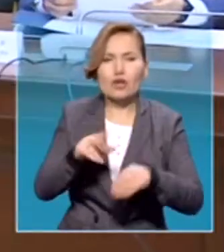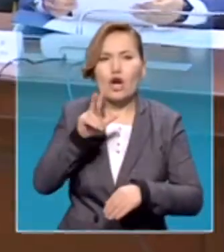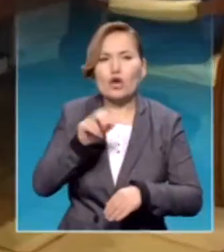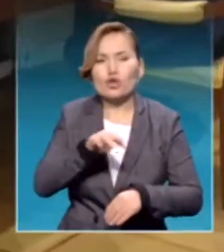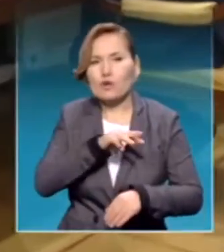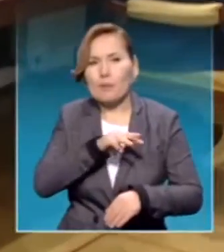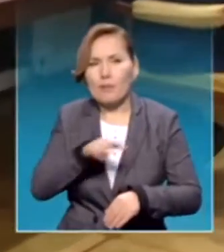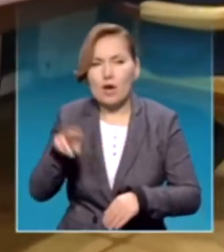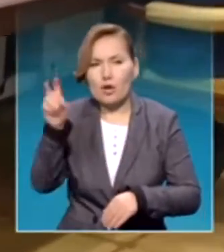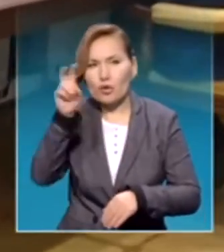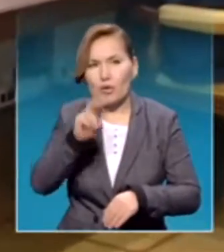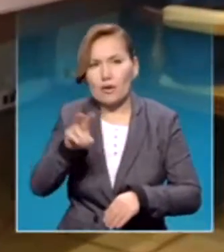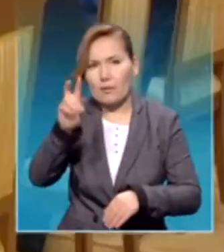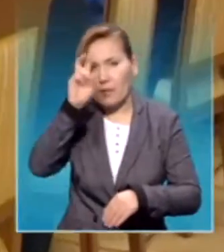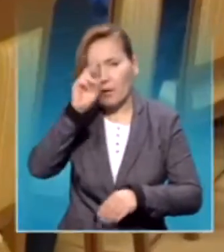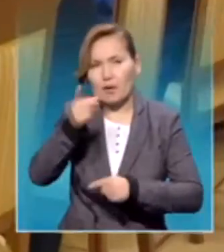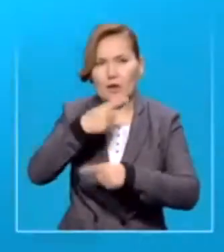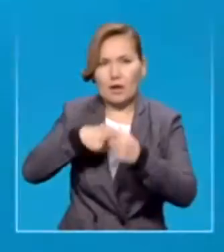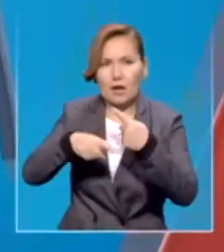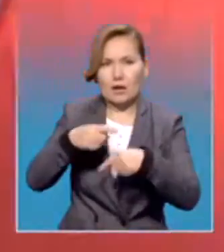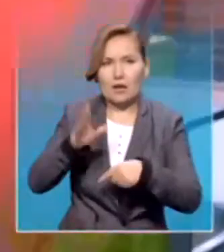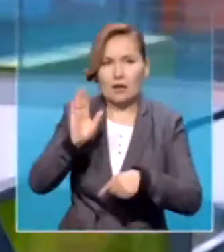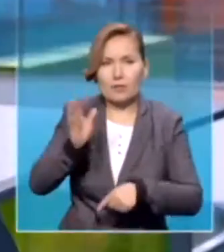доллар мемлекет меншігіне өтеді.